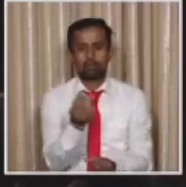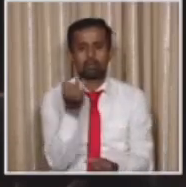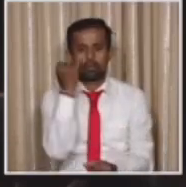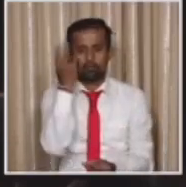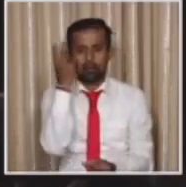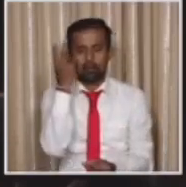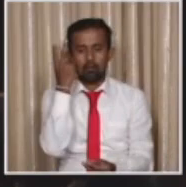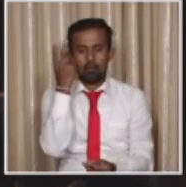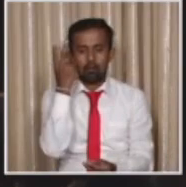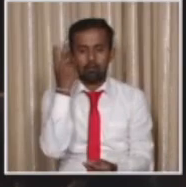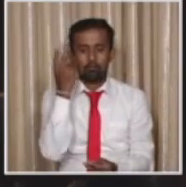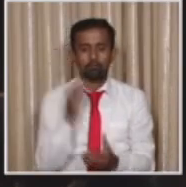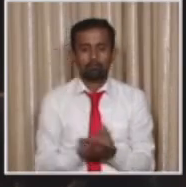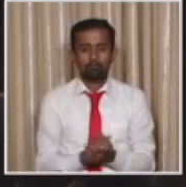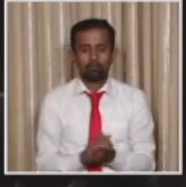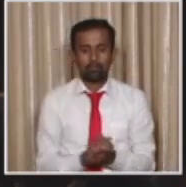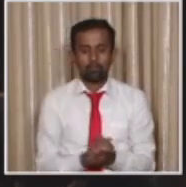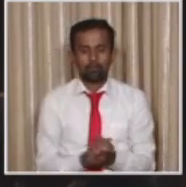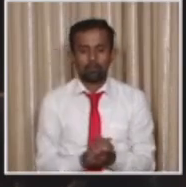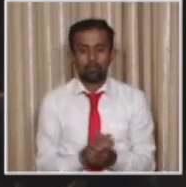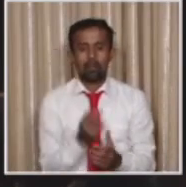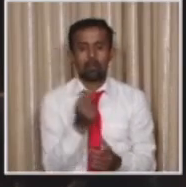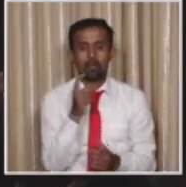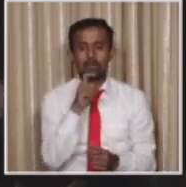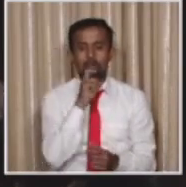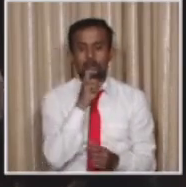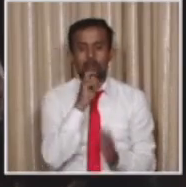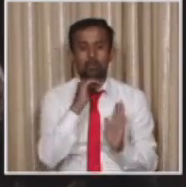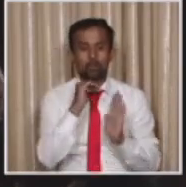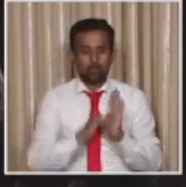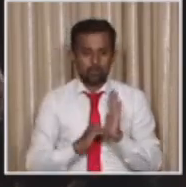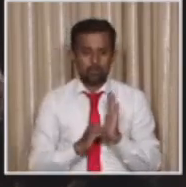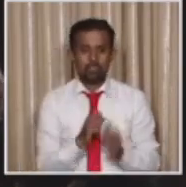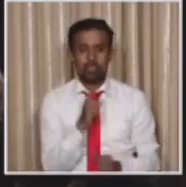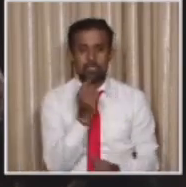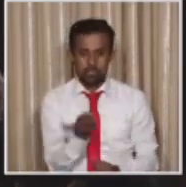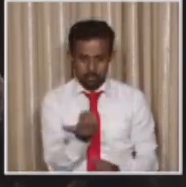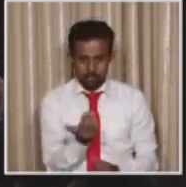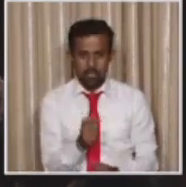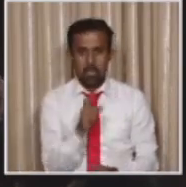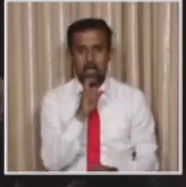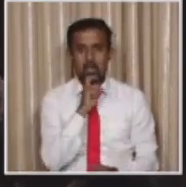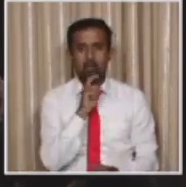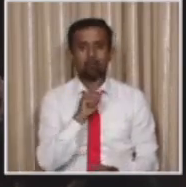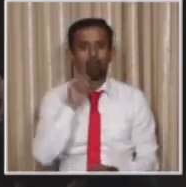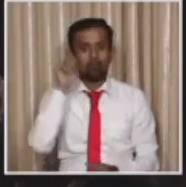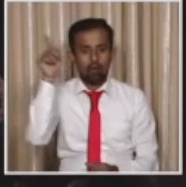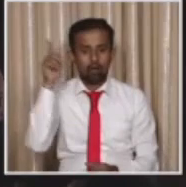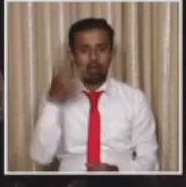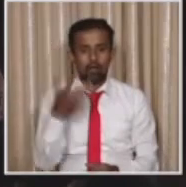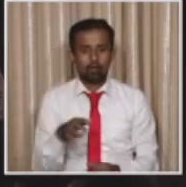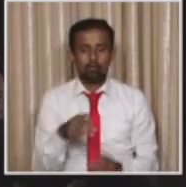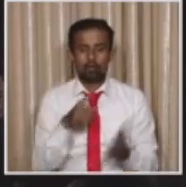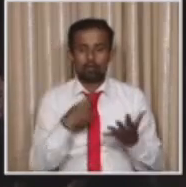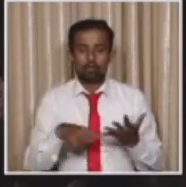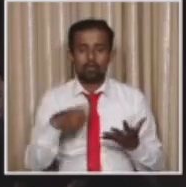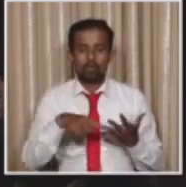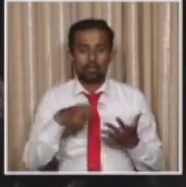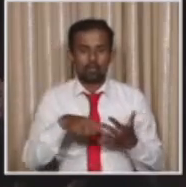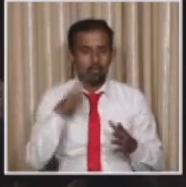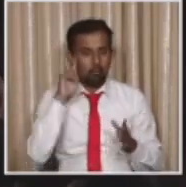සිංගප්පූරුවේ මේ නඩුව යන්නේ වන්දි නඩුවක් විදිහට. මේ වන්දි නඩුවට ඉදිරිපත් වෙලා තිබෙන කරුණු කාරණා